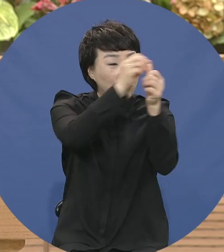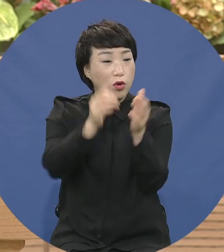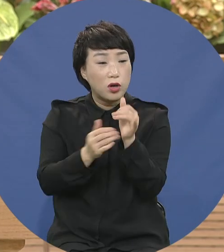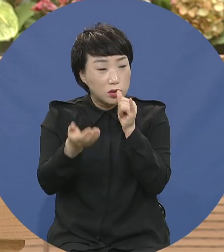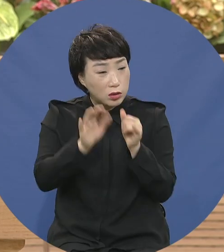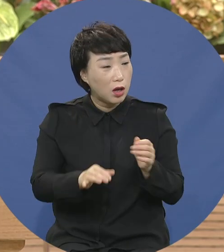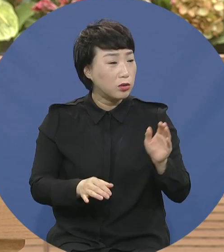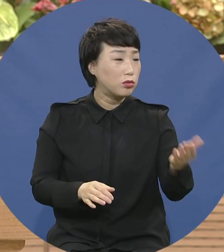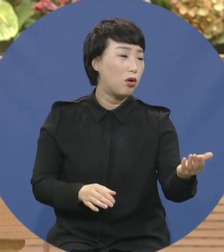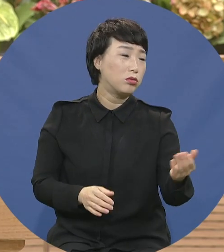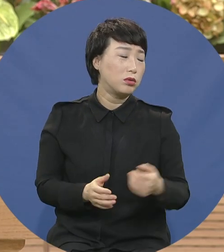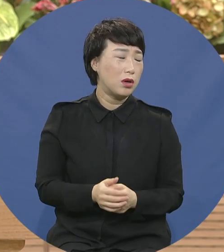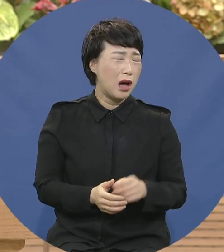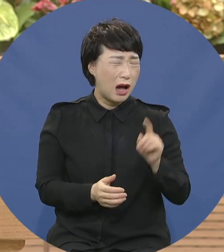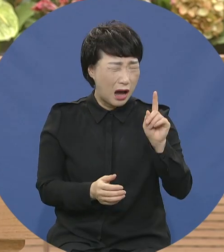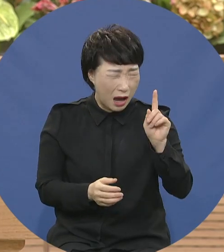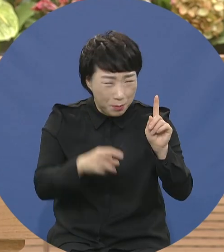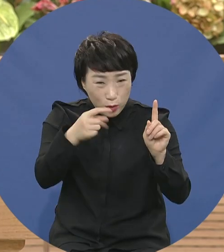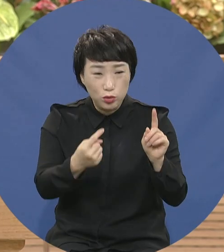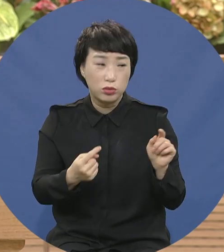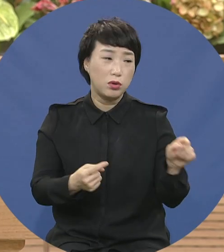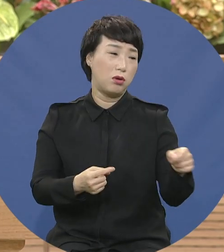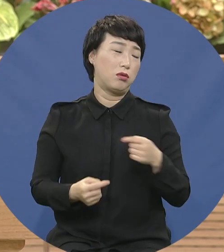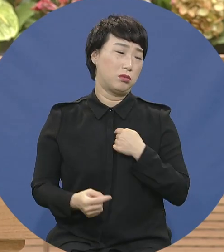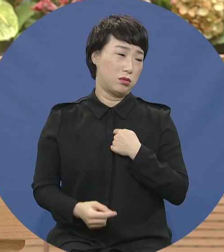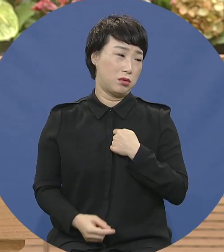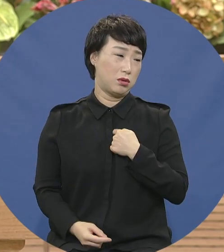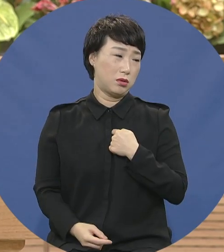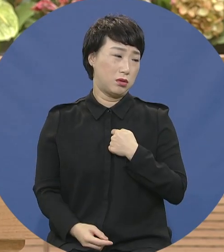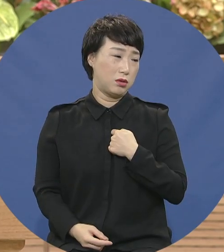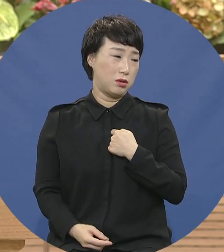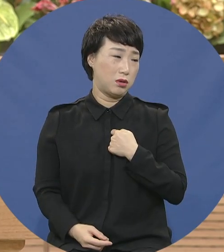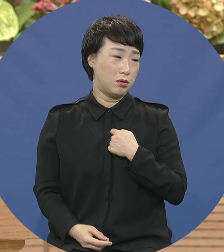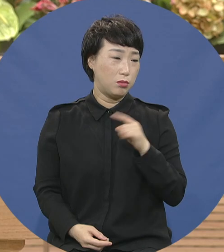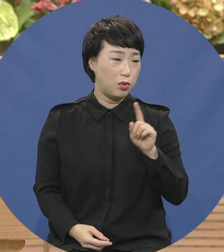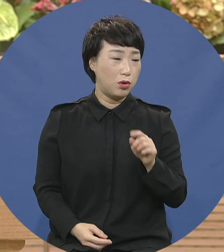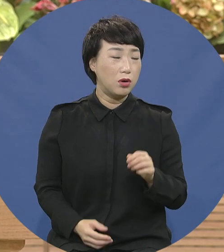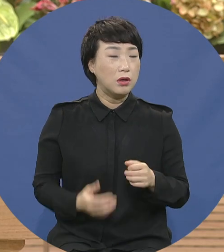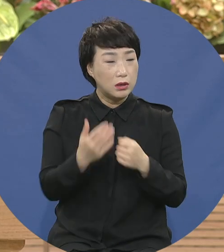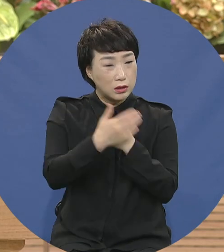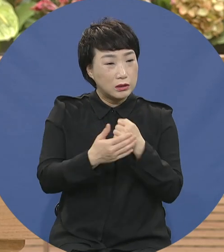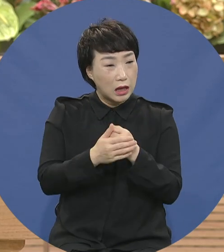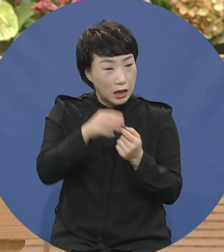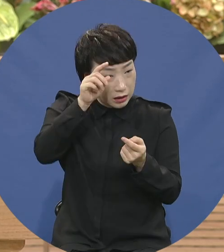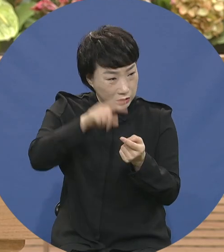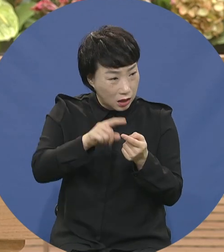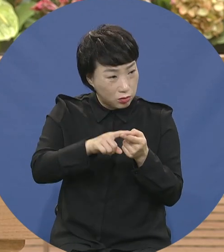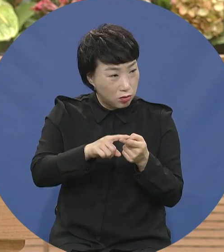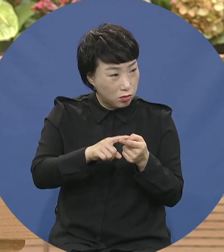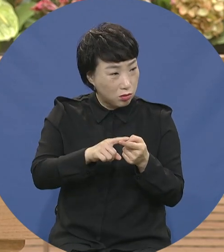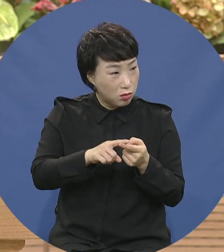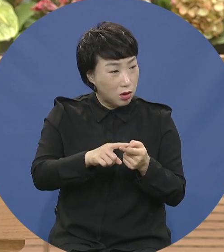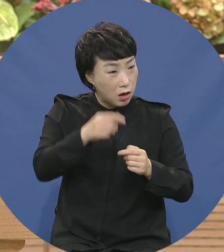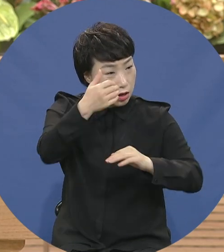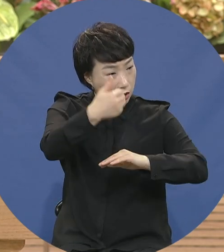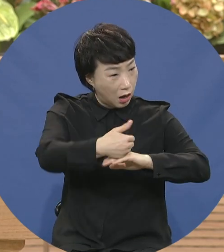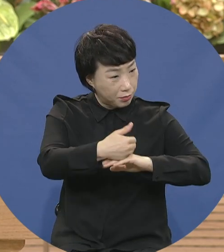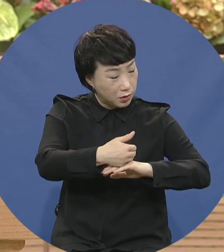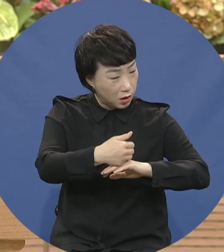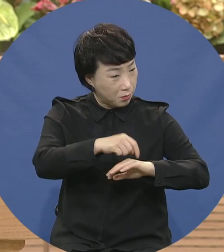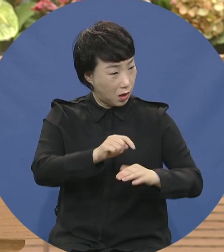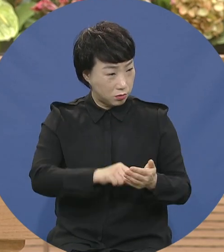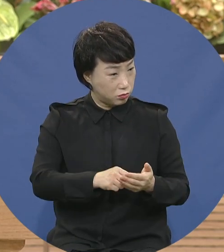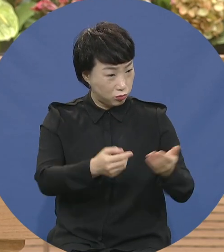구원했는데 단 한 번도 너에게 그 은혜에 상응하는 감사의